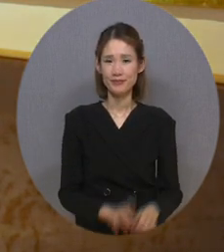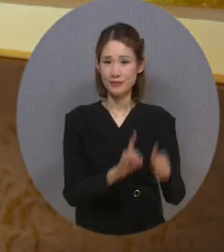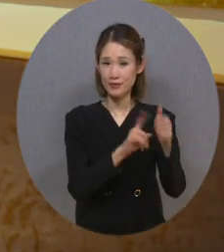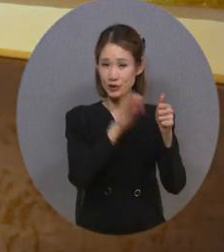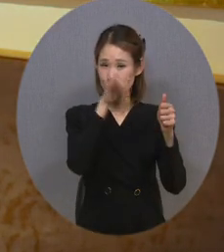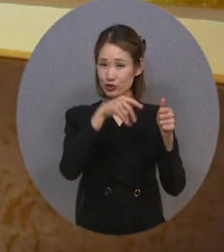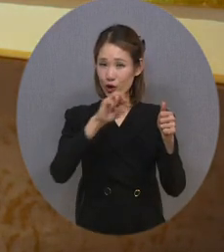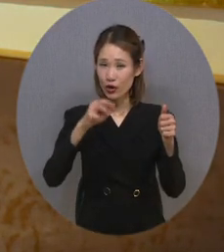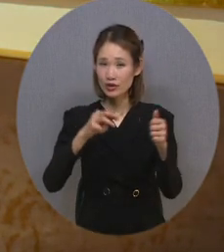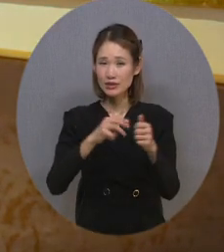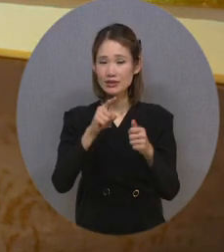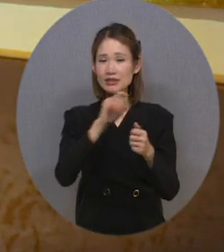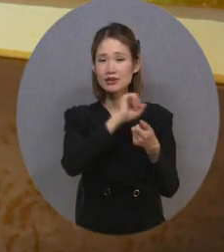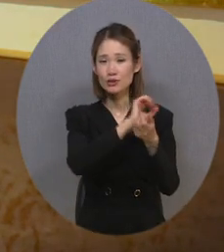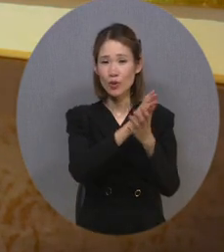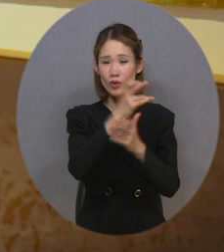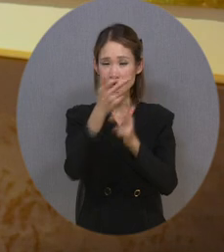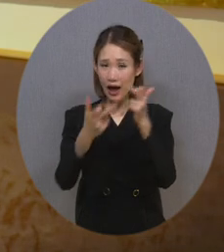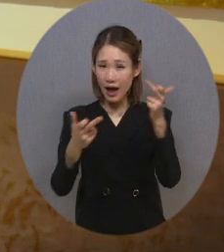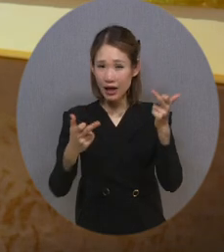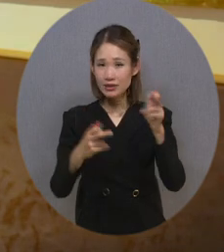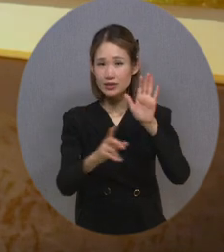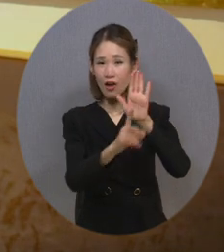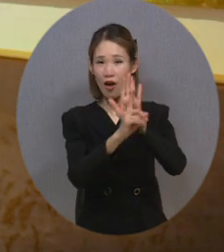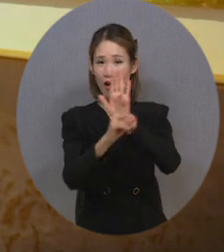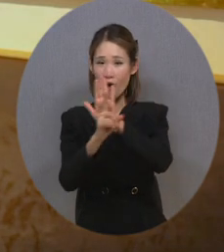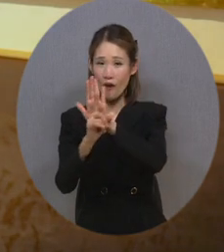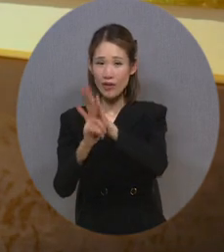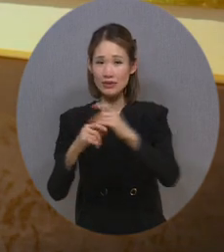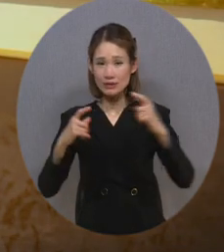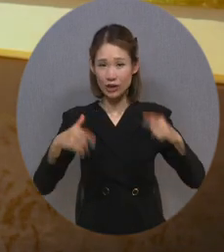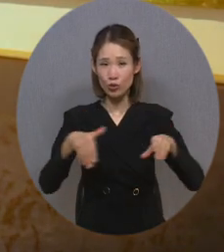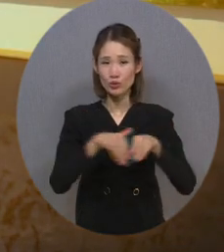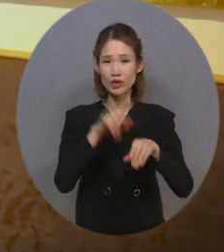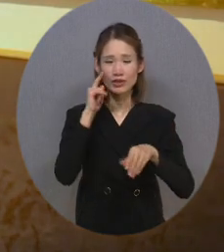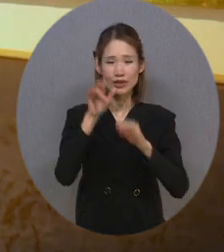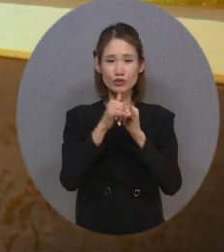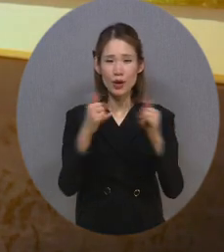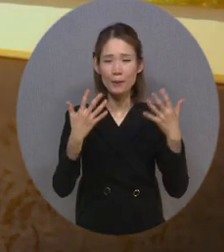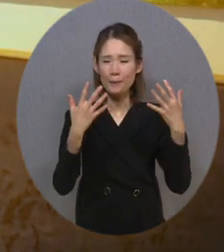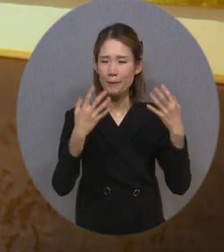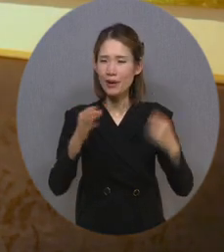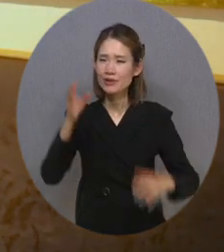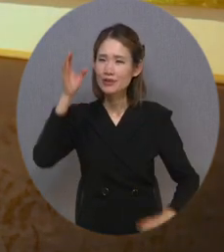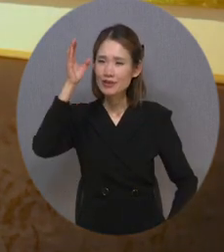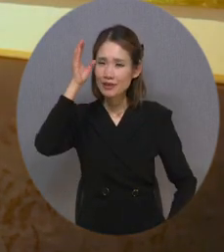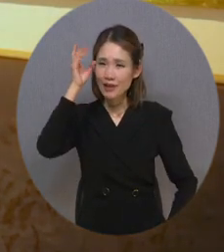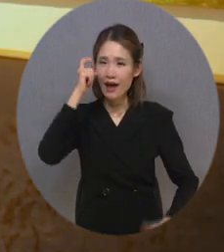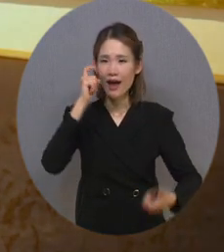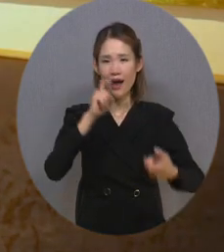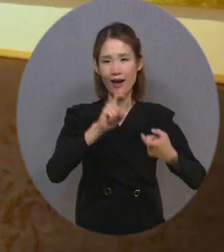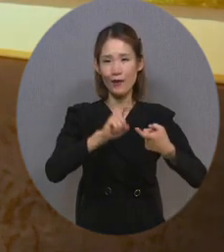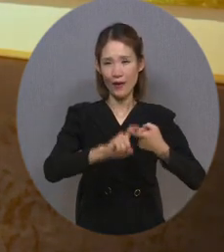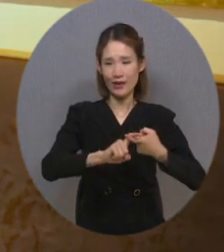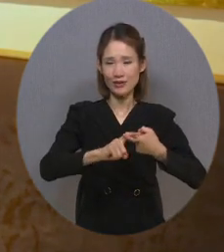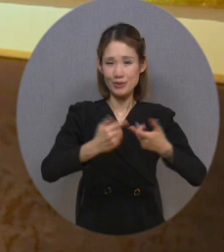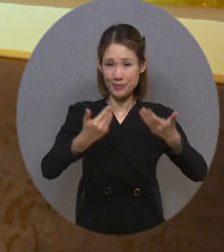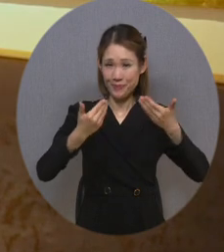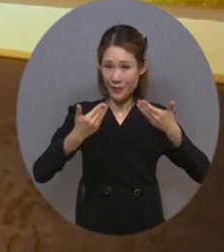유철수의 그 꽃, 그 산 전시회는 지역문화 예술인들의 많은 기대와 관심을 받고